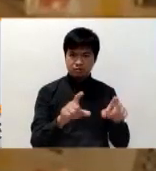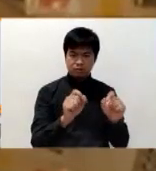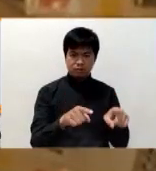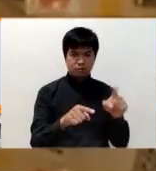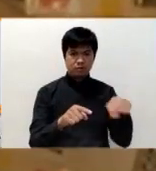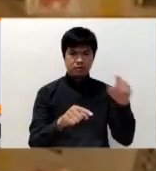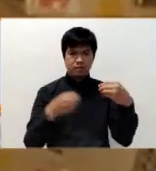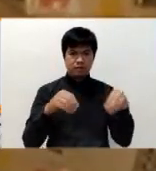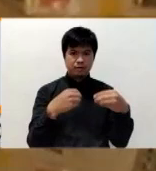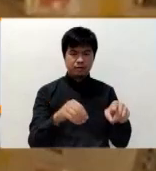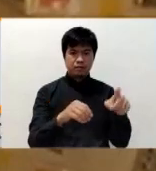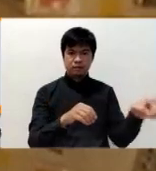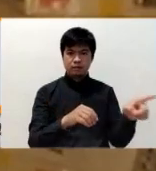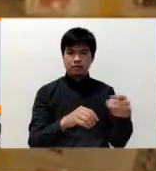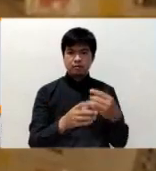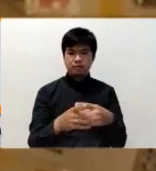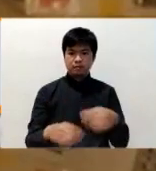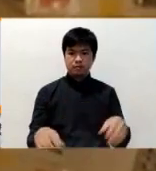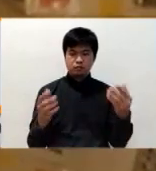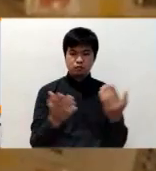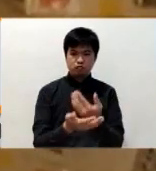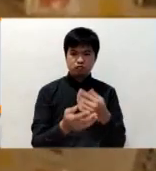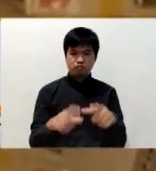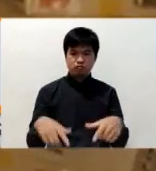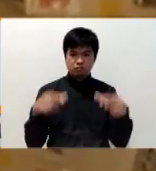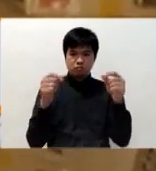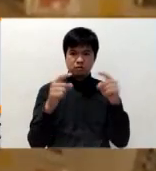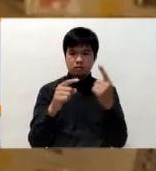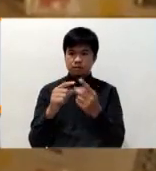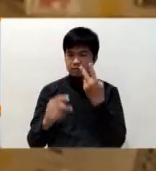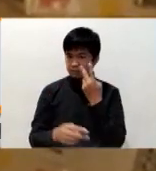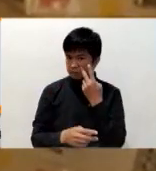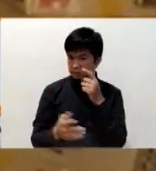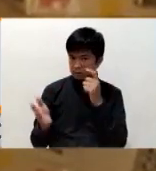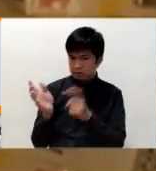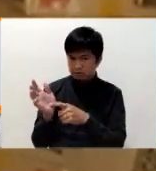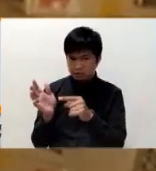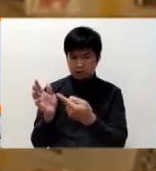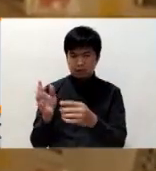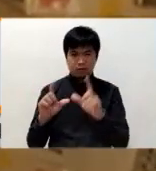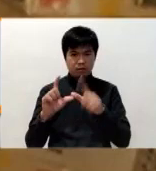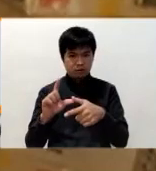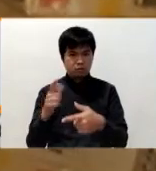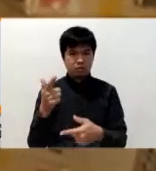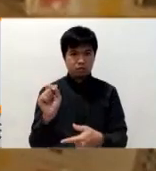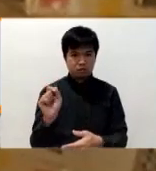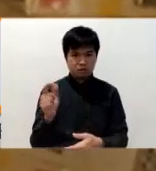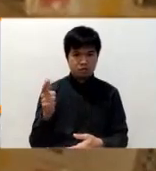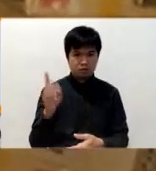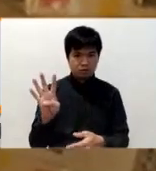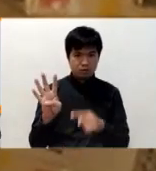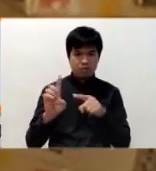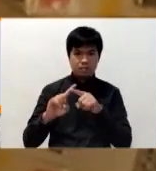ilalim ng bagong packaging. Ito pang ang isa, cochinillo. Ang expiry date naman ito, 2024 pa. Pero ikinuturing na ito ng